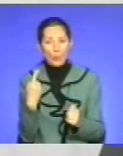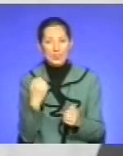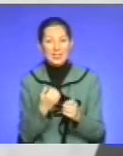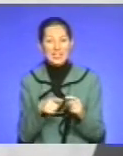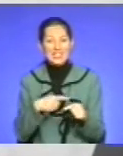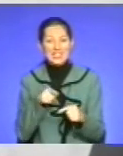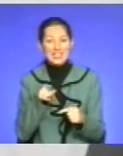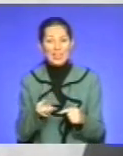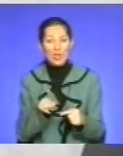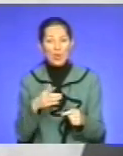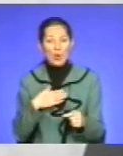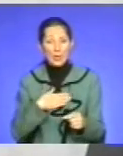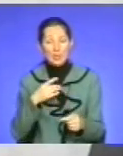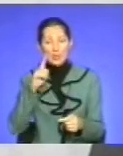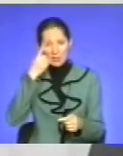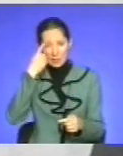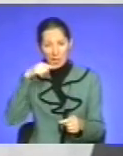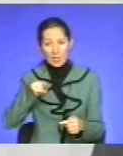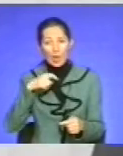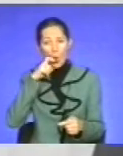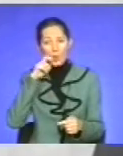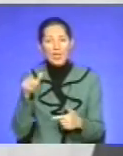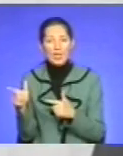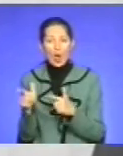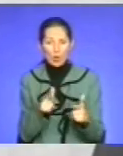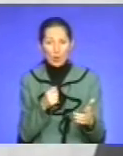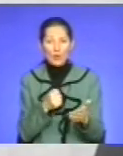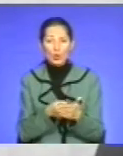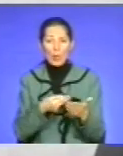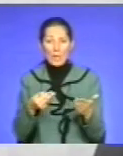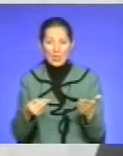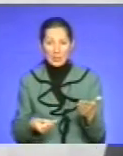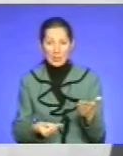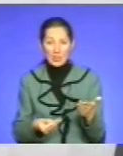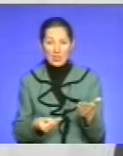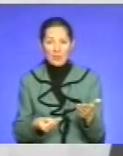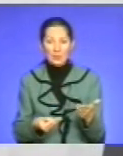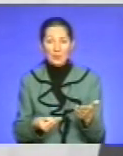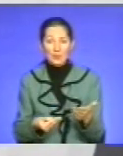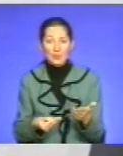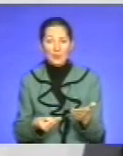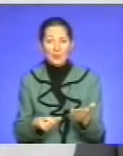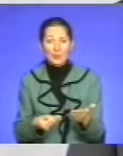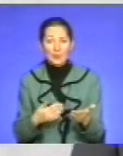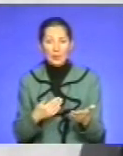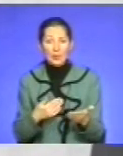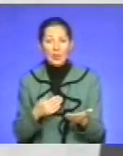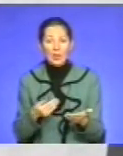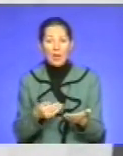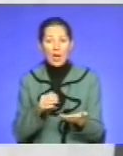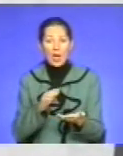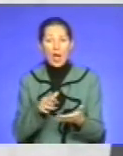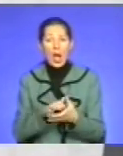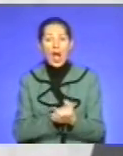те, що, ви знаєте, Україна готова до підписання, по крайній мірі мені так видається, до